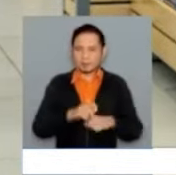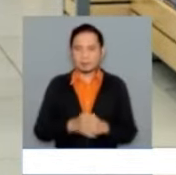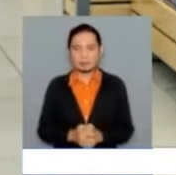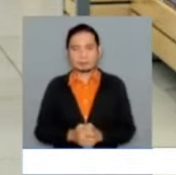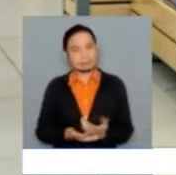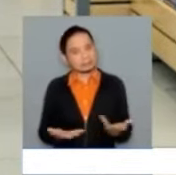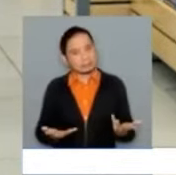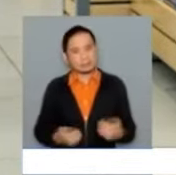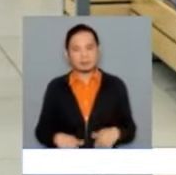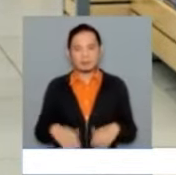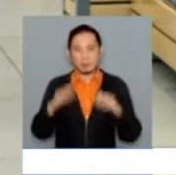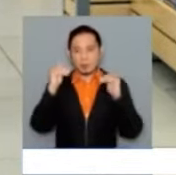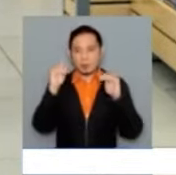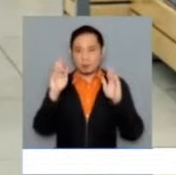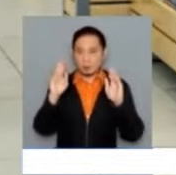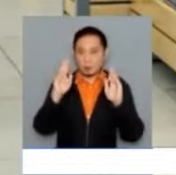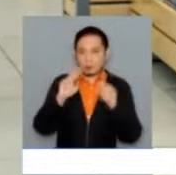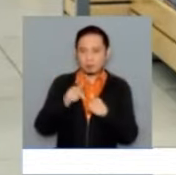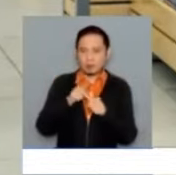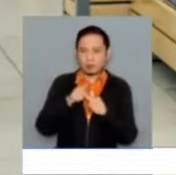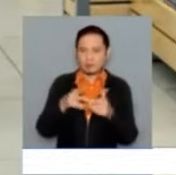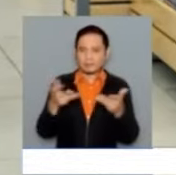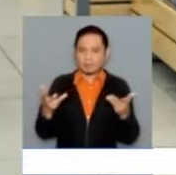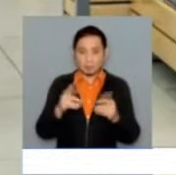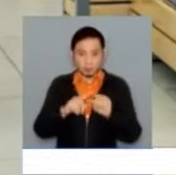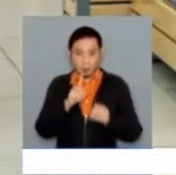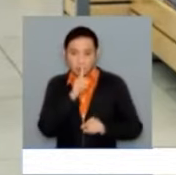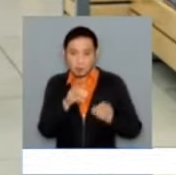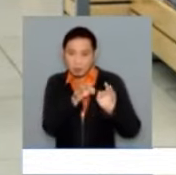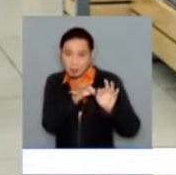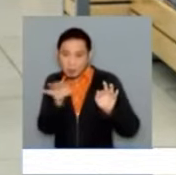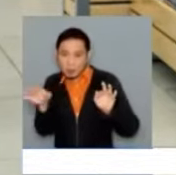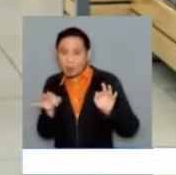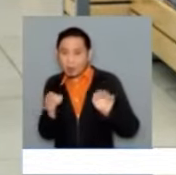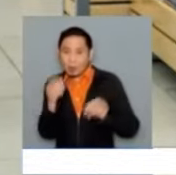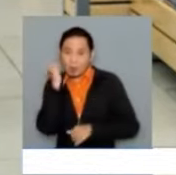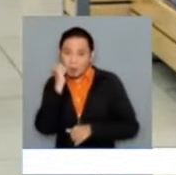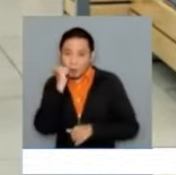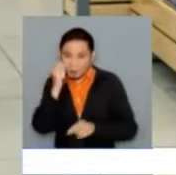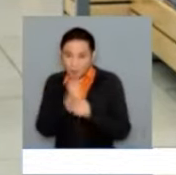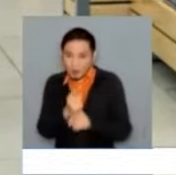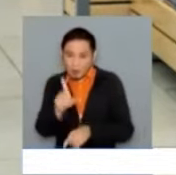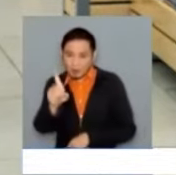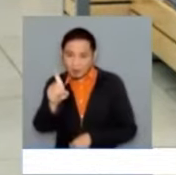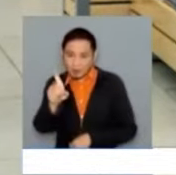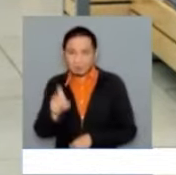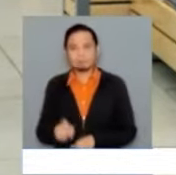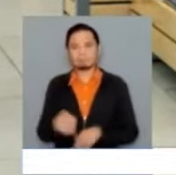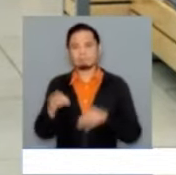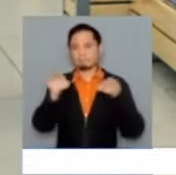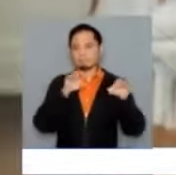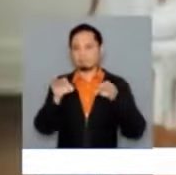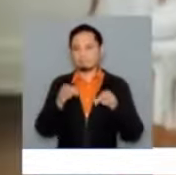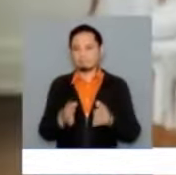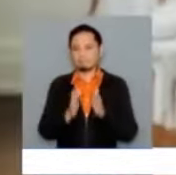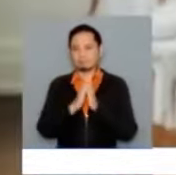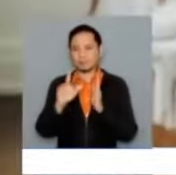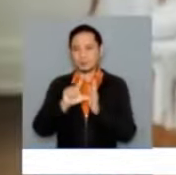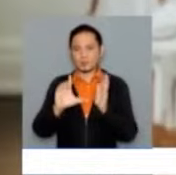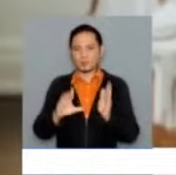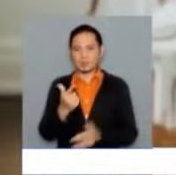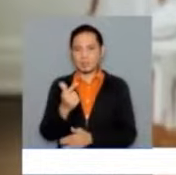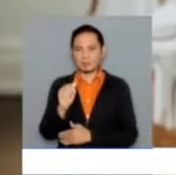priority! Pero ang kasabihan na yan, always right nga ba? Here's all you need to know. Ask Attorney Gabby.